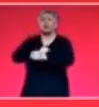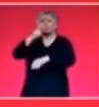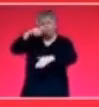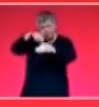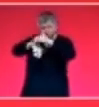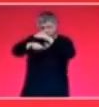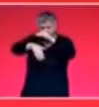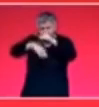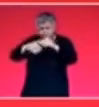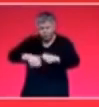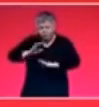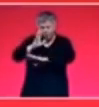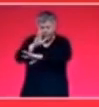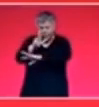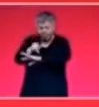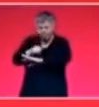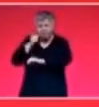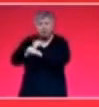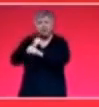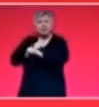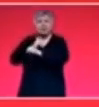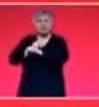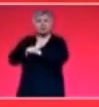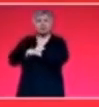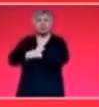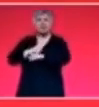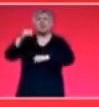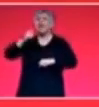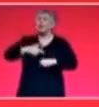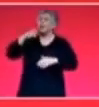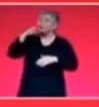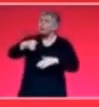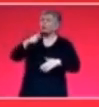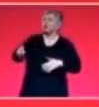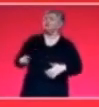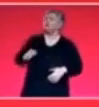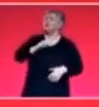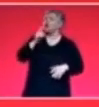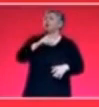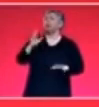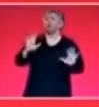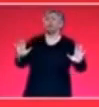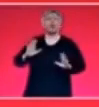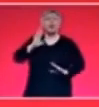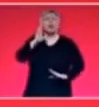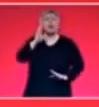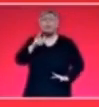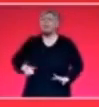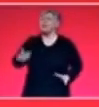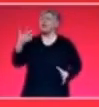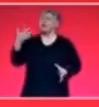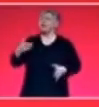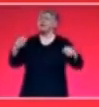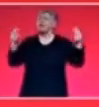Μέσα σε αυτό το διάβα έχω ζήσει, έχω χορέψει, έχω τραγουδήσει γιατί αγωνιστήκαμε για τις νίκες του συνδικαλιστικού